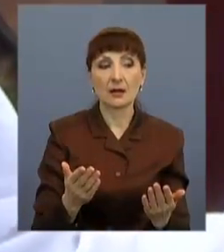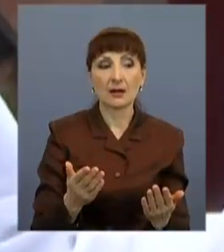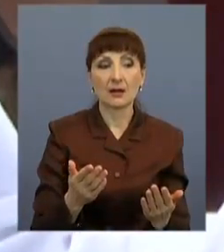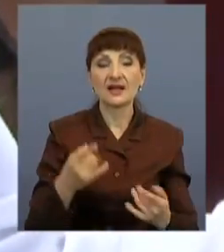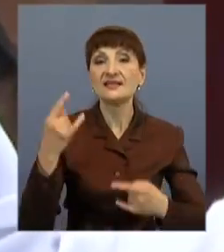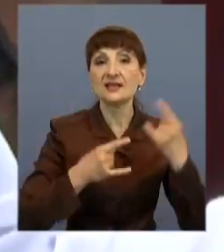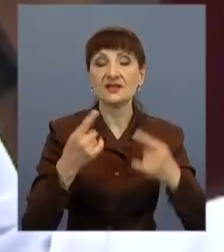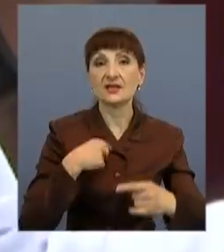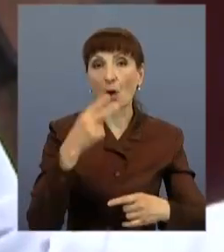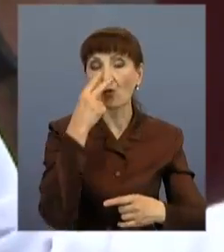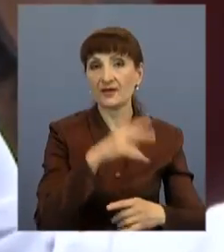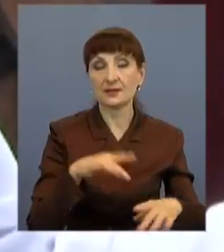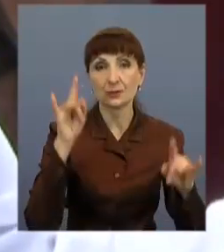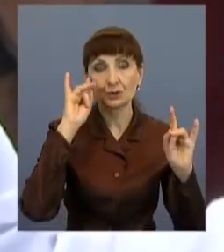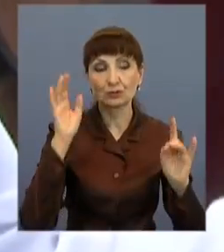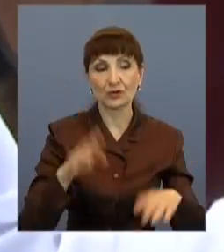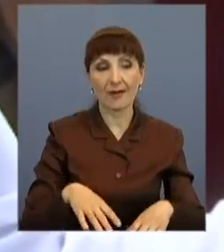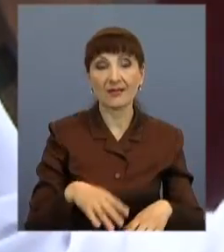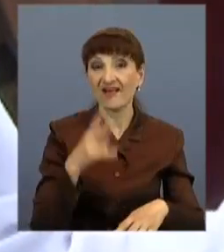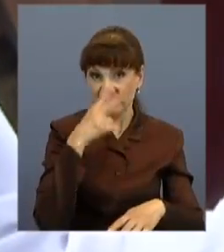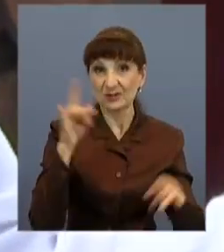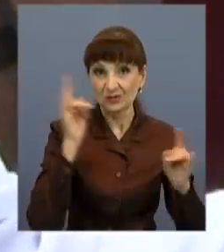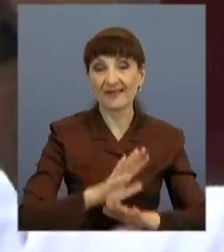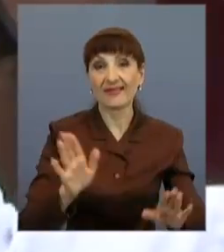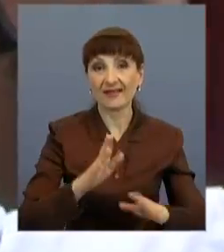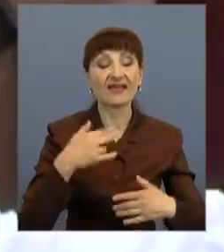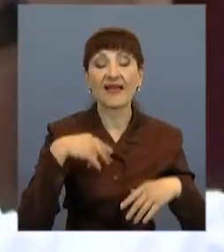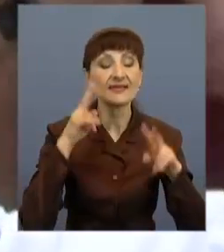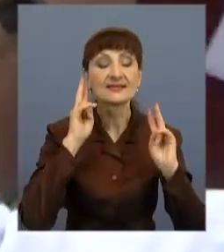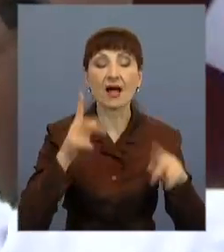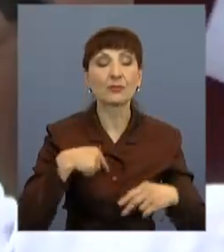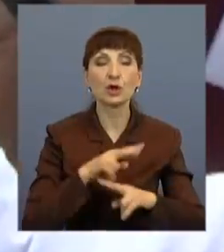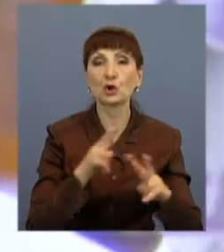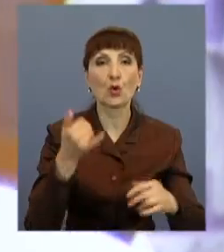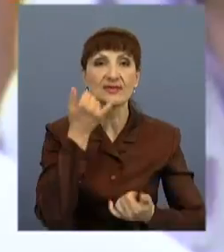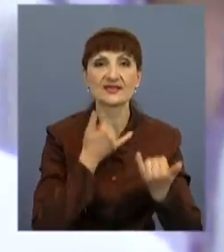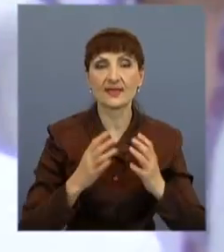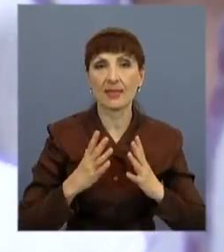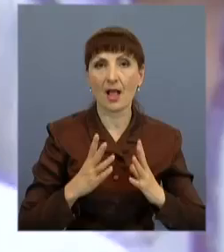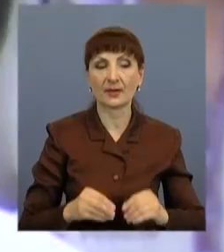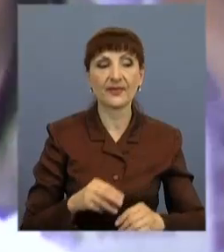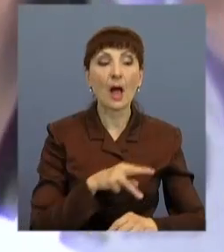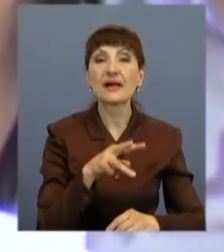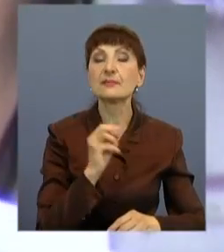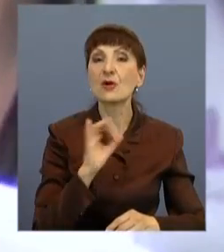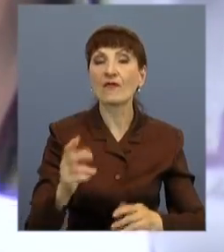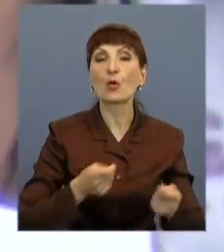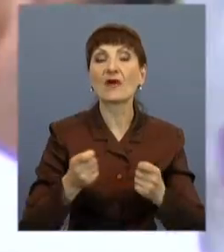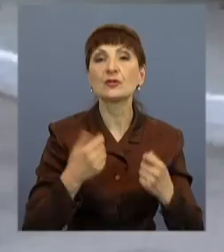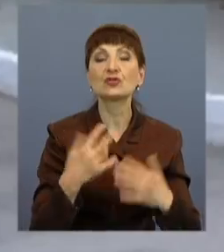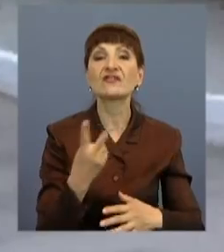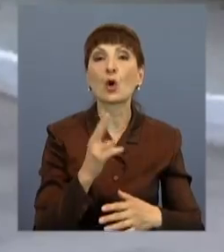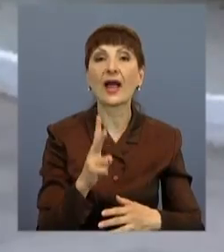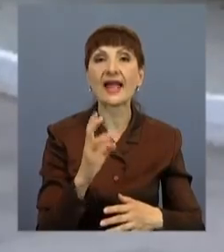Телевидение я увидел случайно, абсолютно. Я не знал этого, мне никто не звонил. Максим Быков, руководитель уже 2